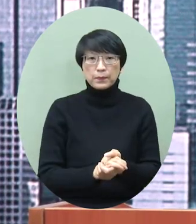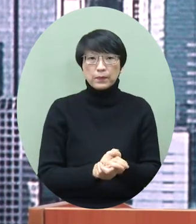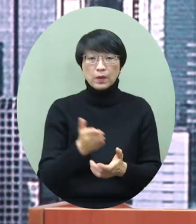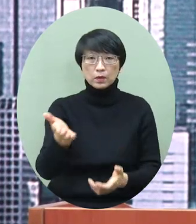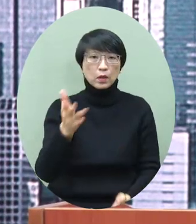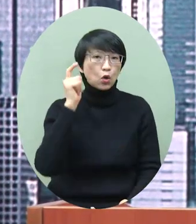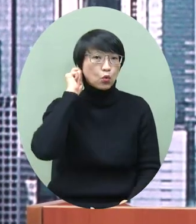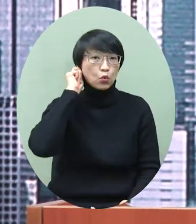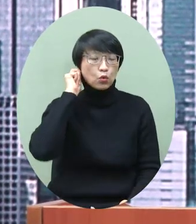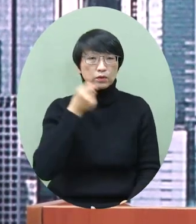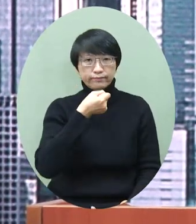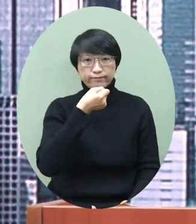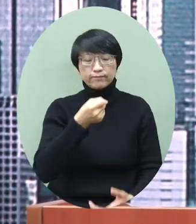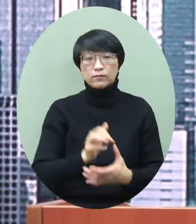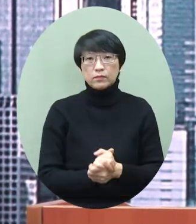位女記者，